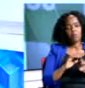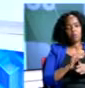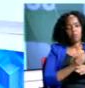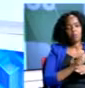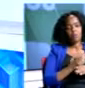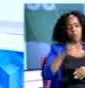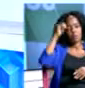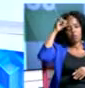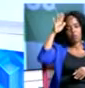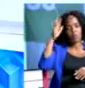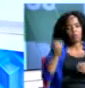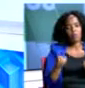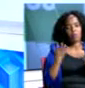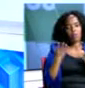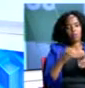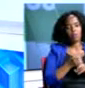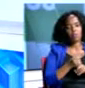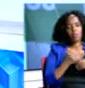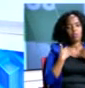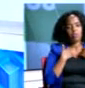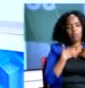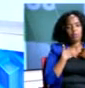kan namoonni baay'ee qabamaniitu jiru.